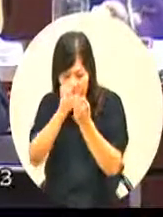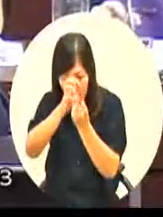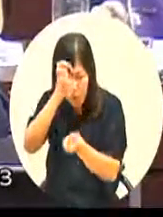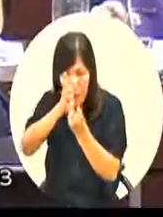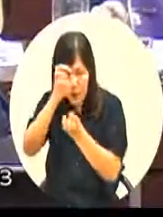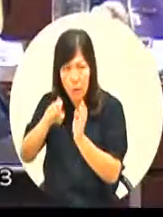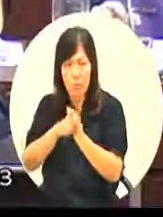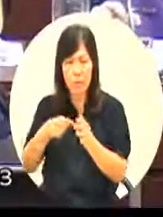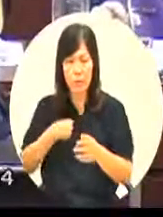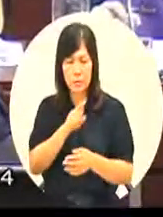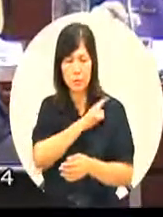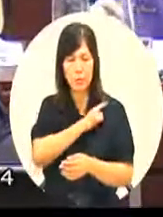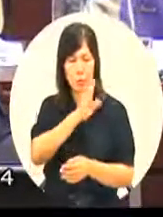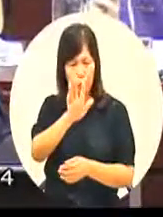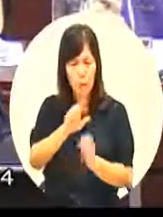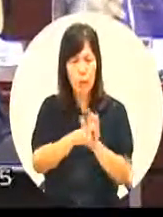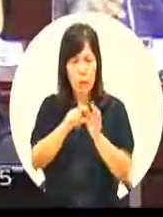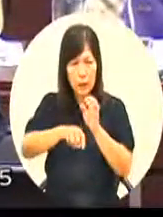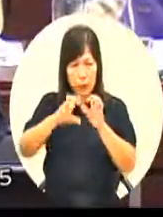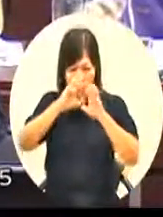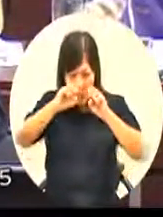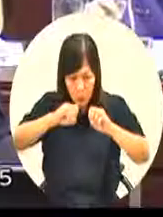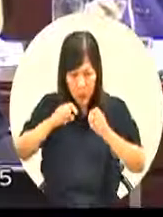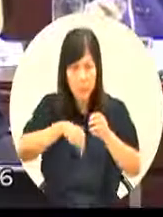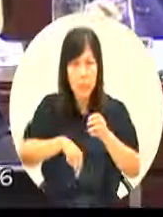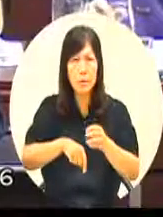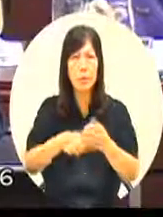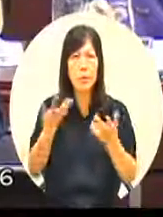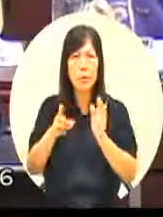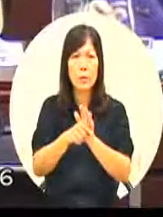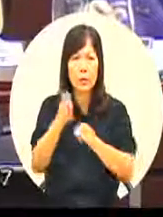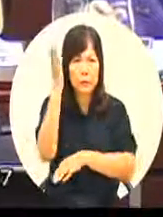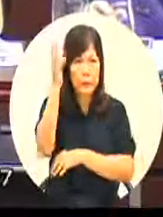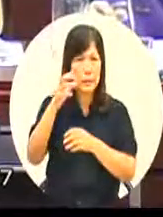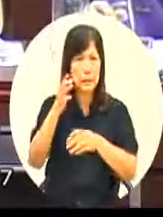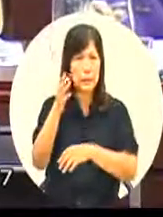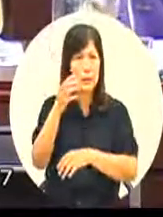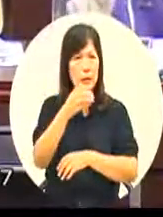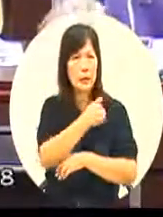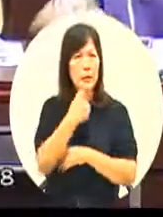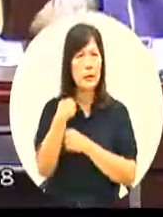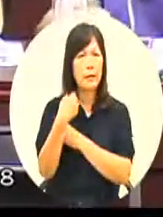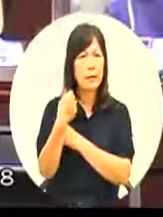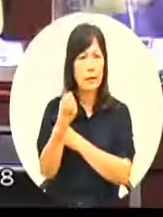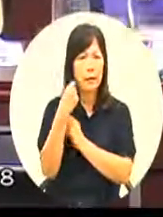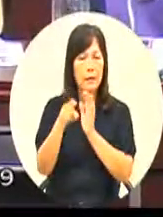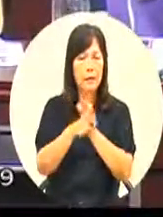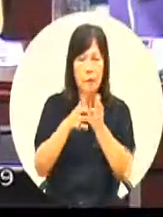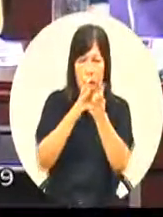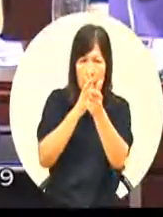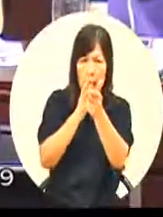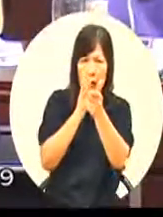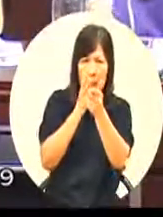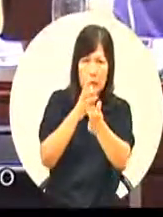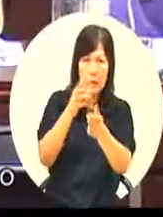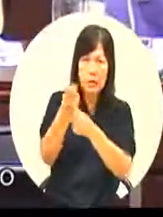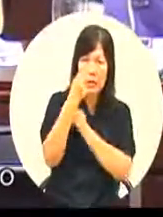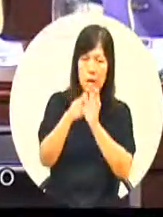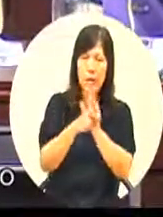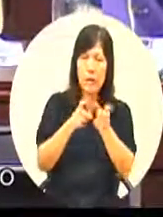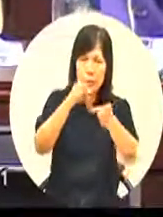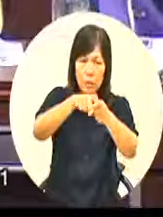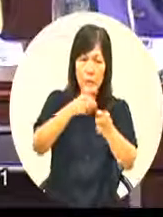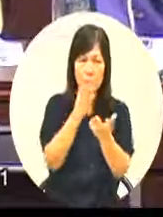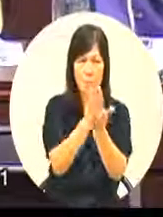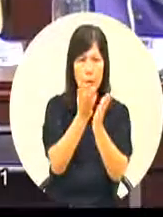的手上。那这个分析呢，如果我就政策力来说，其实政策领导力它的客观指标只有